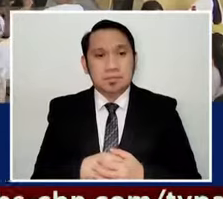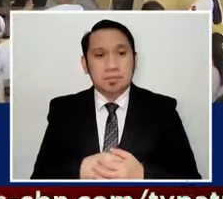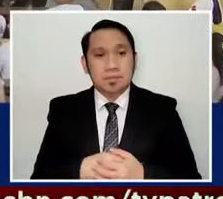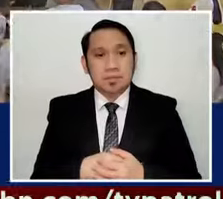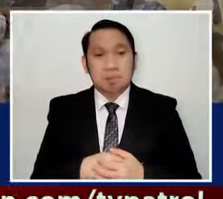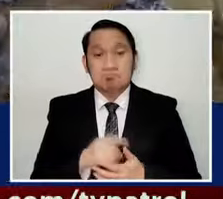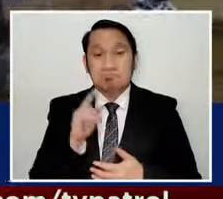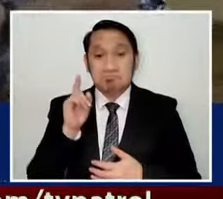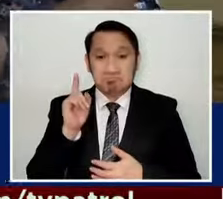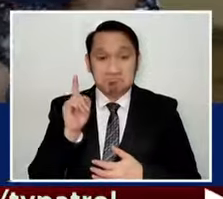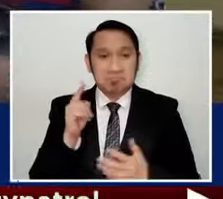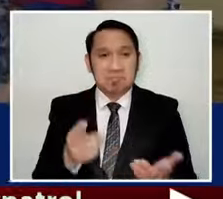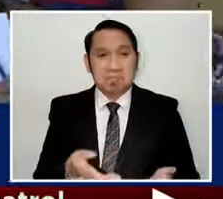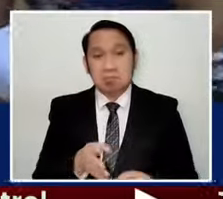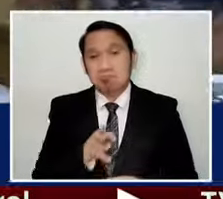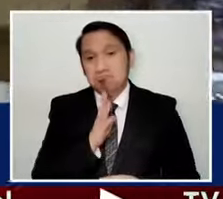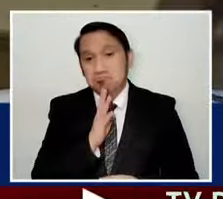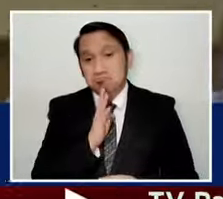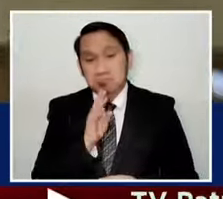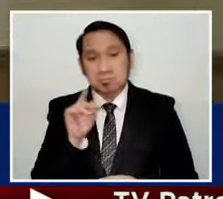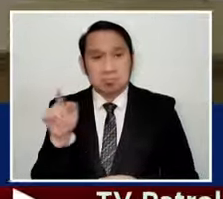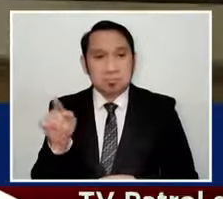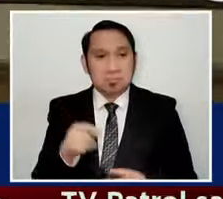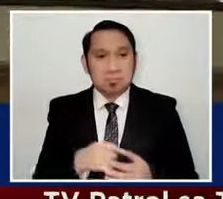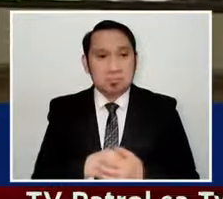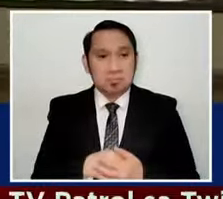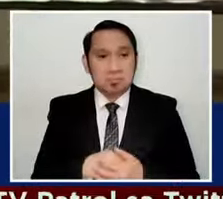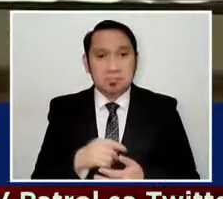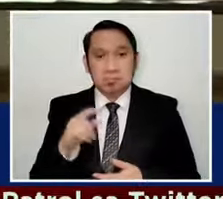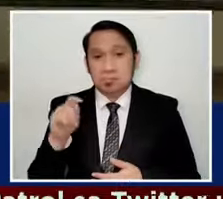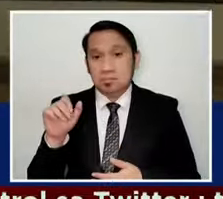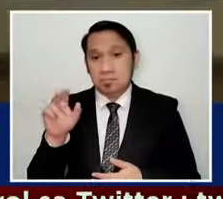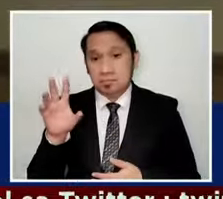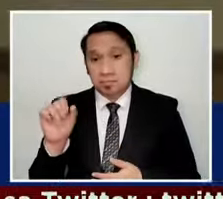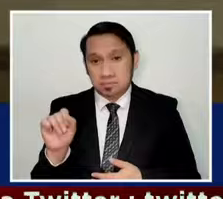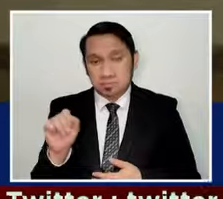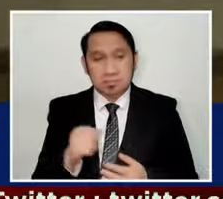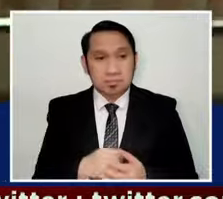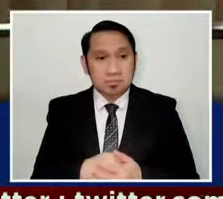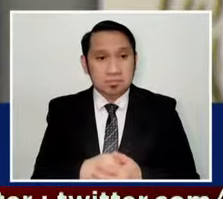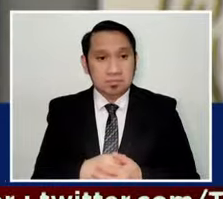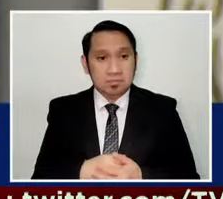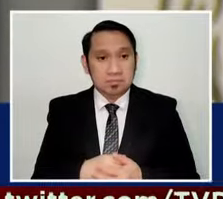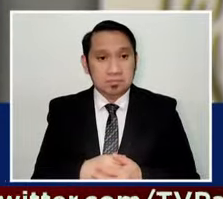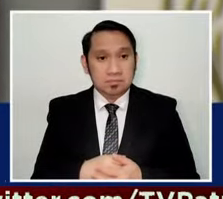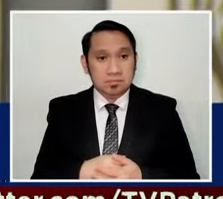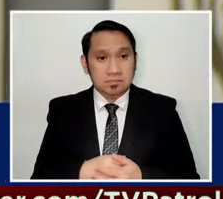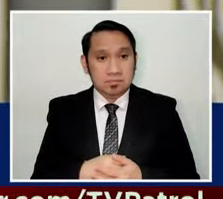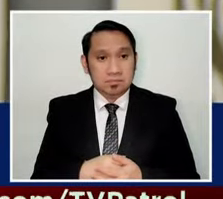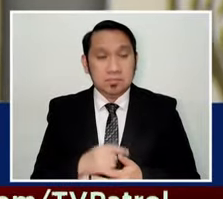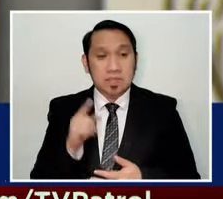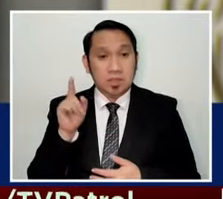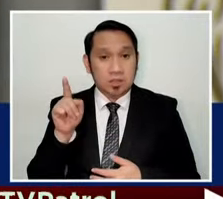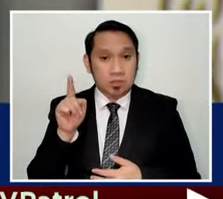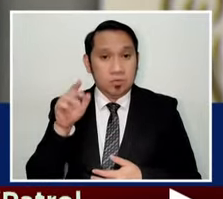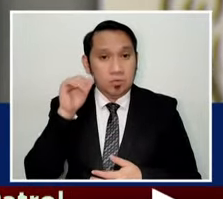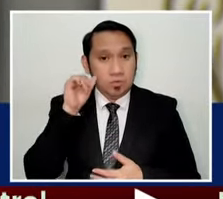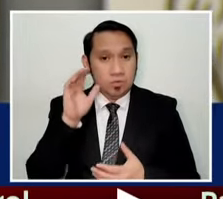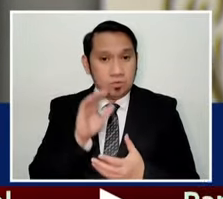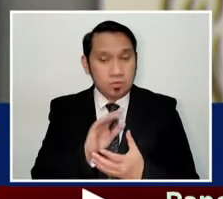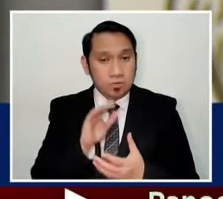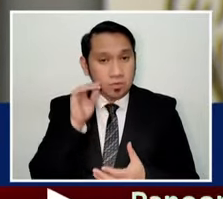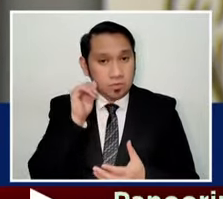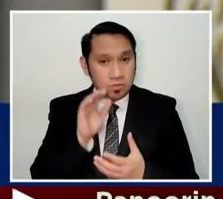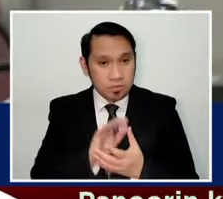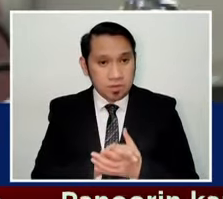na pahayag laban kay Negros Oriental 3rd District Representative Arnolfo Teves Jr. ang byuda ng gobernador na si